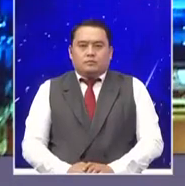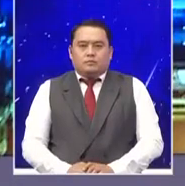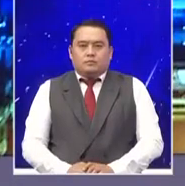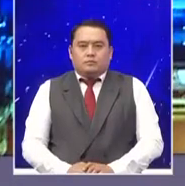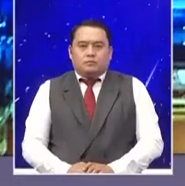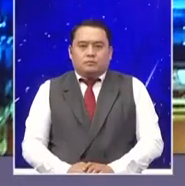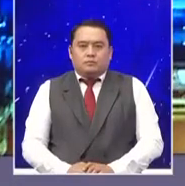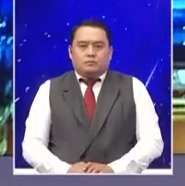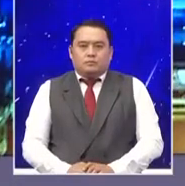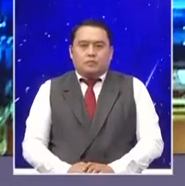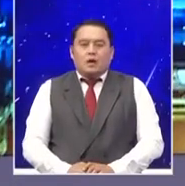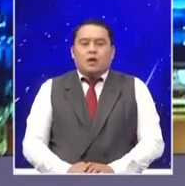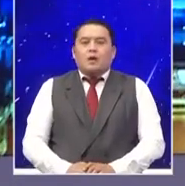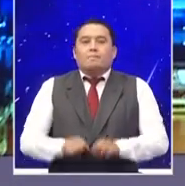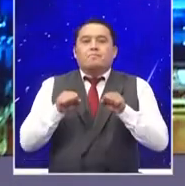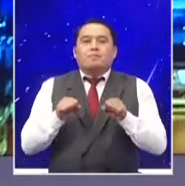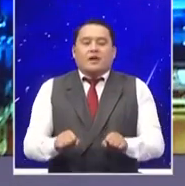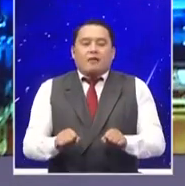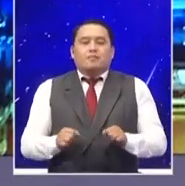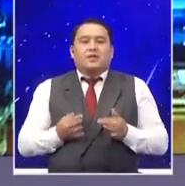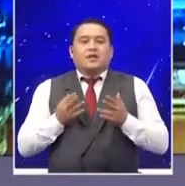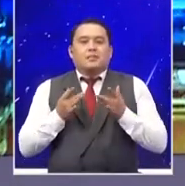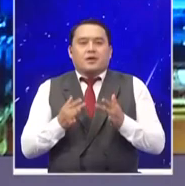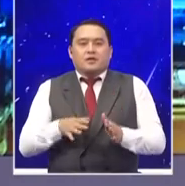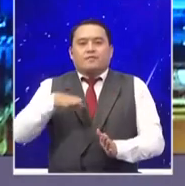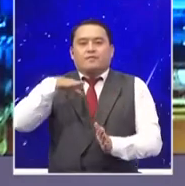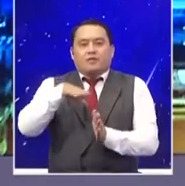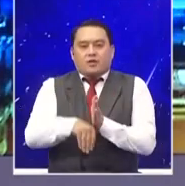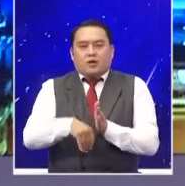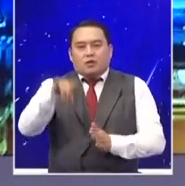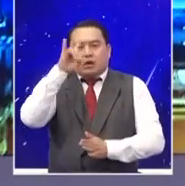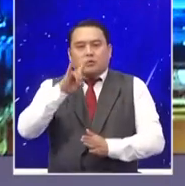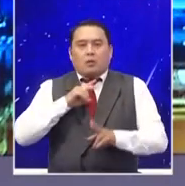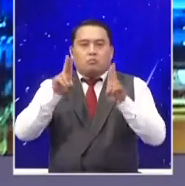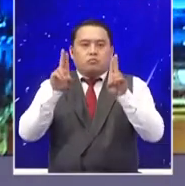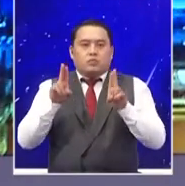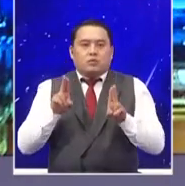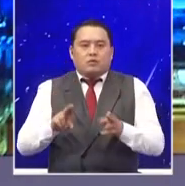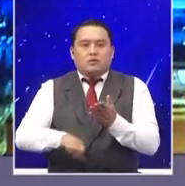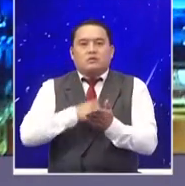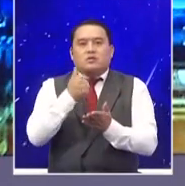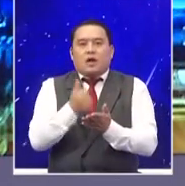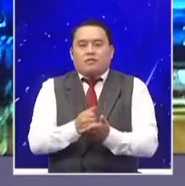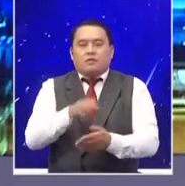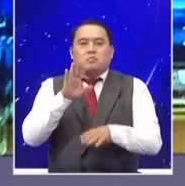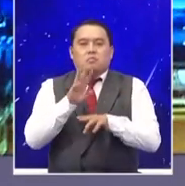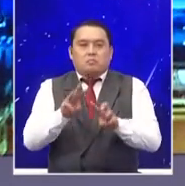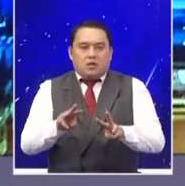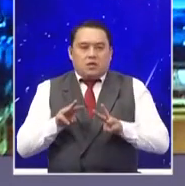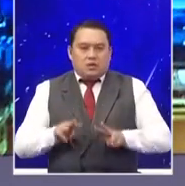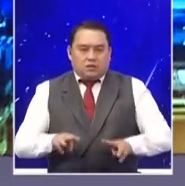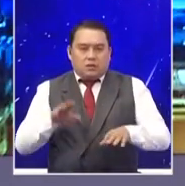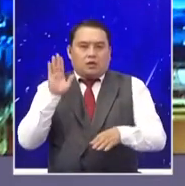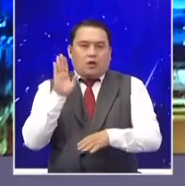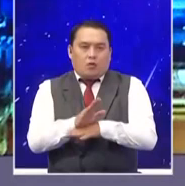Институт омбудсмена по защите прав потребителей планируется вводить в Казахстане. Об этом премьер-министр дал соответствующие поручения. Предполагается,